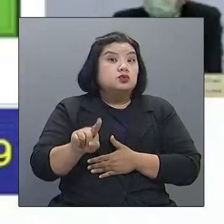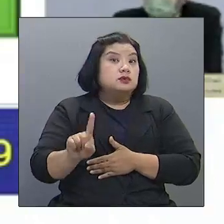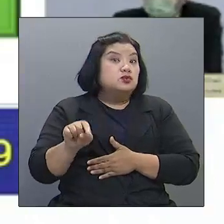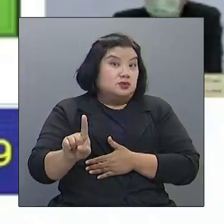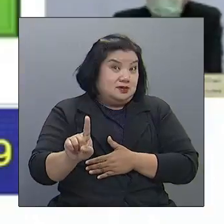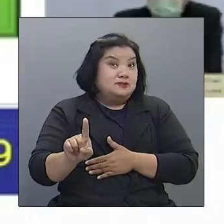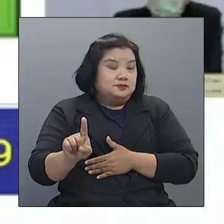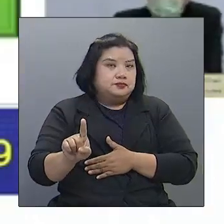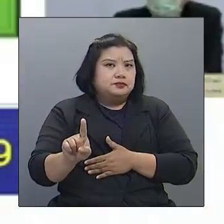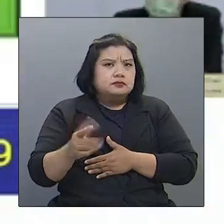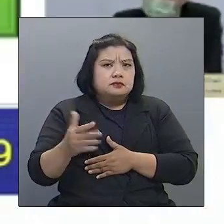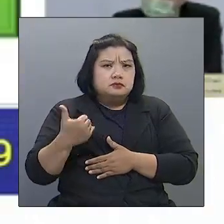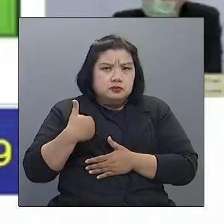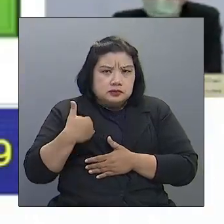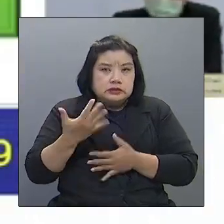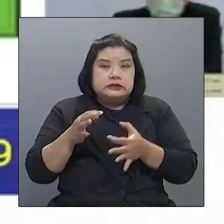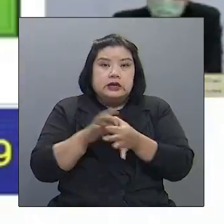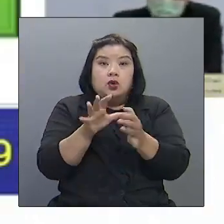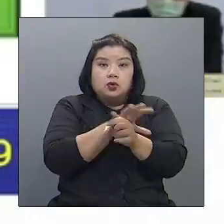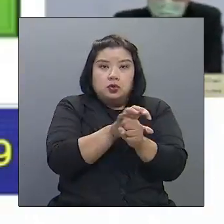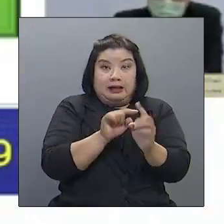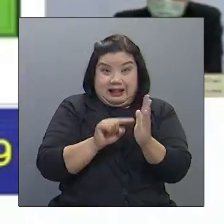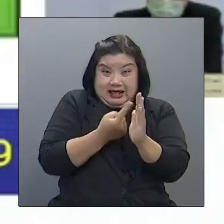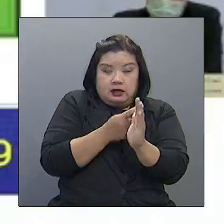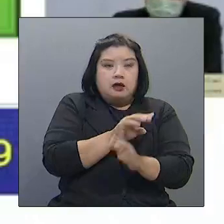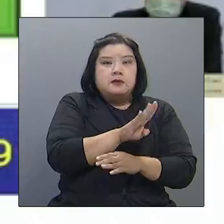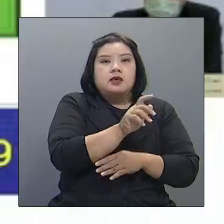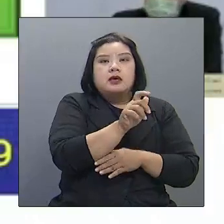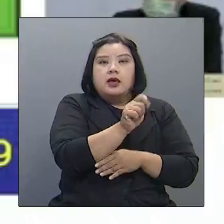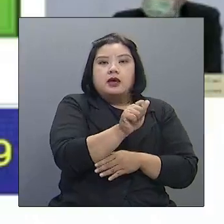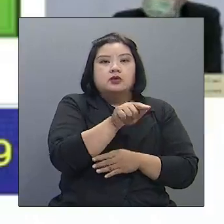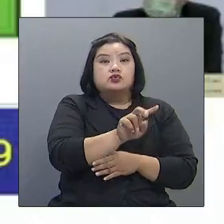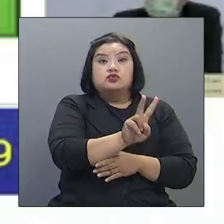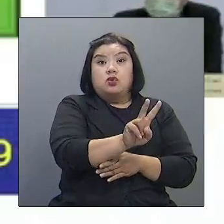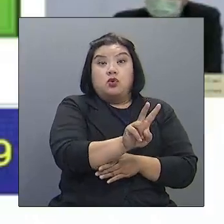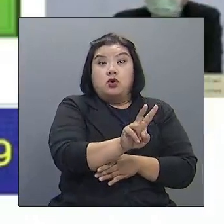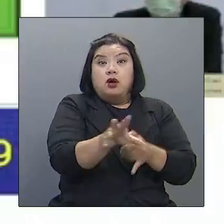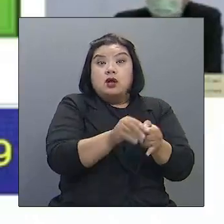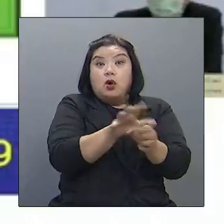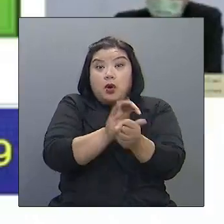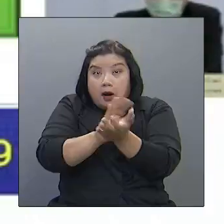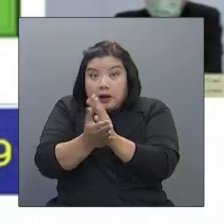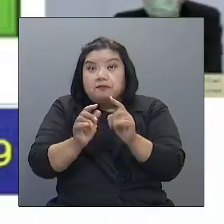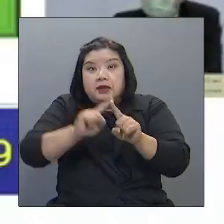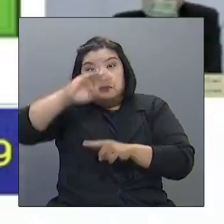BM.1.1.1 นะคะมีบรรพบุรุษร่วมกันคือ BA.2 แต่ไม่ได้ทำให้มีอาการป่วยหนักค่ะ